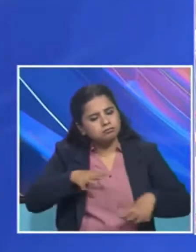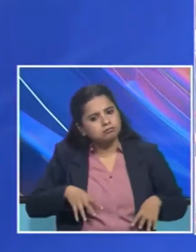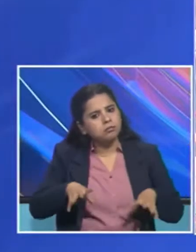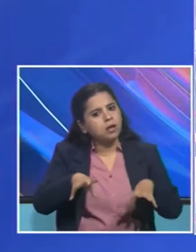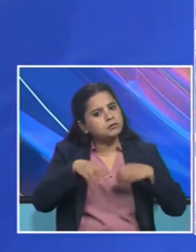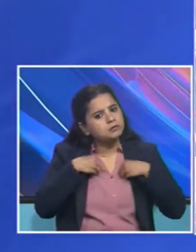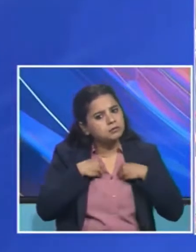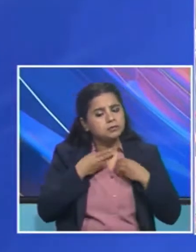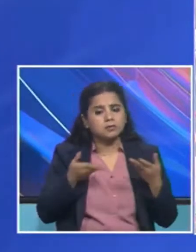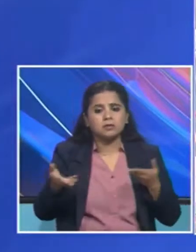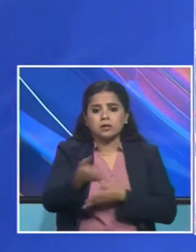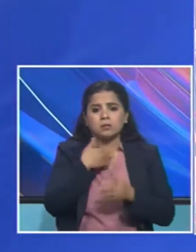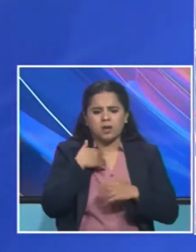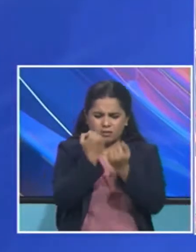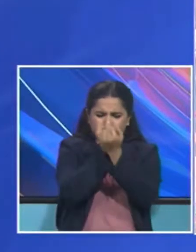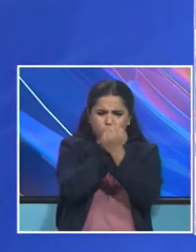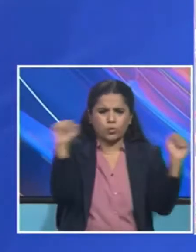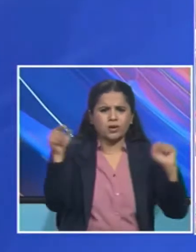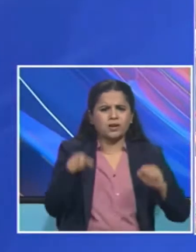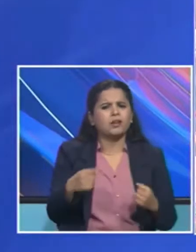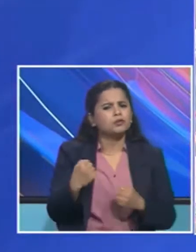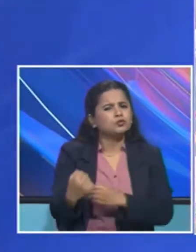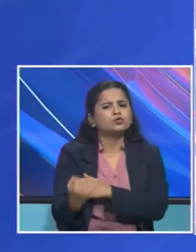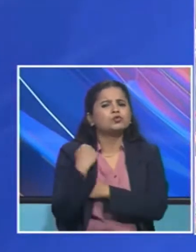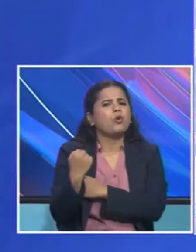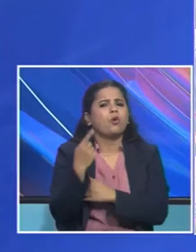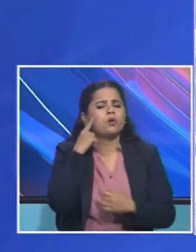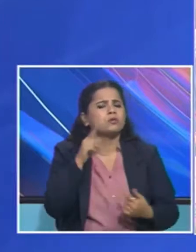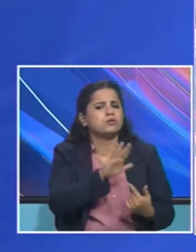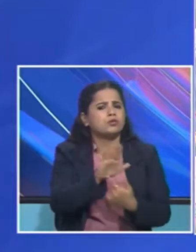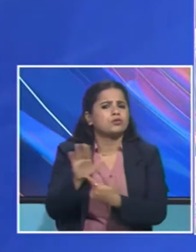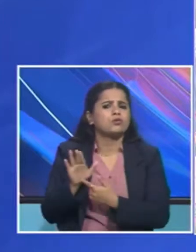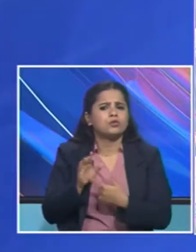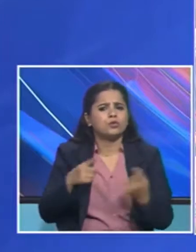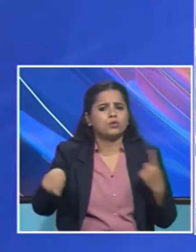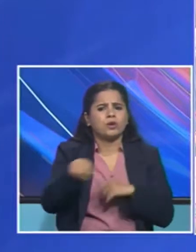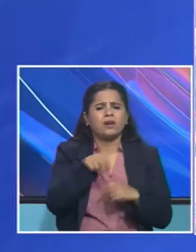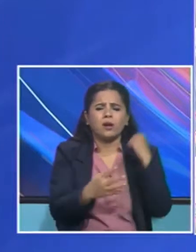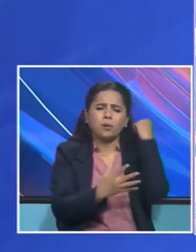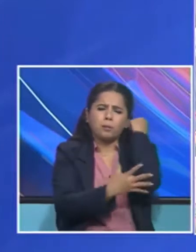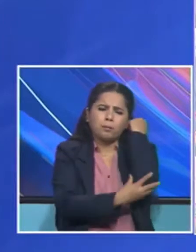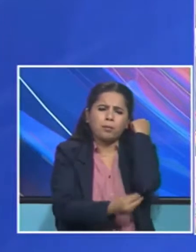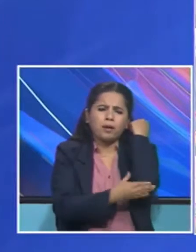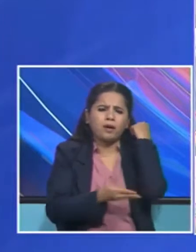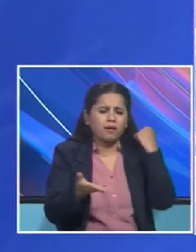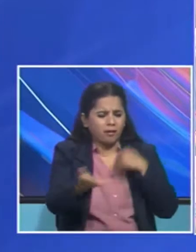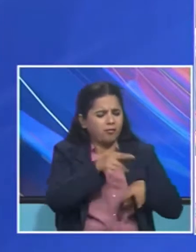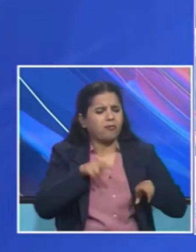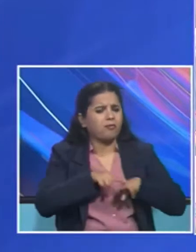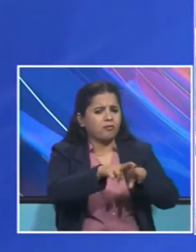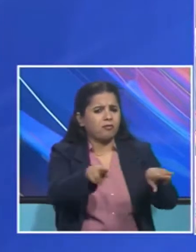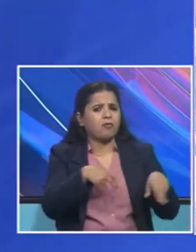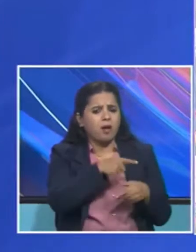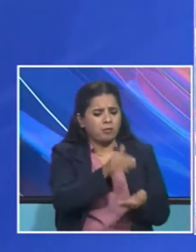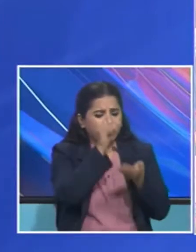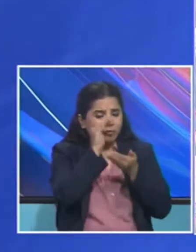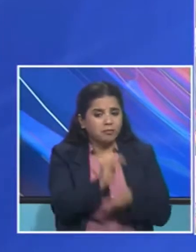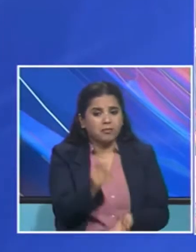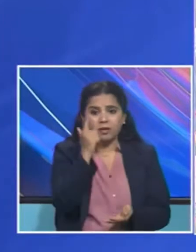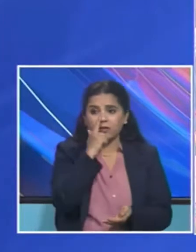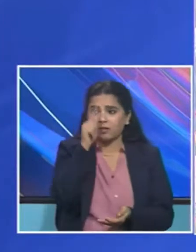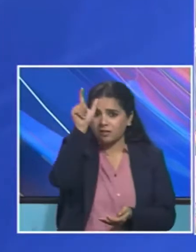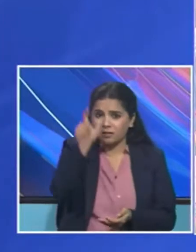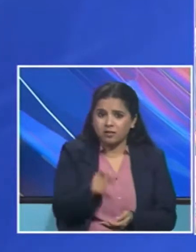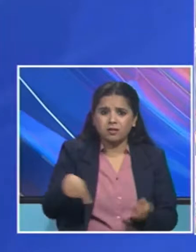ये हमारे लोकतंत्र की ही शक्ति है कि उसमें एक गरीब घर के पैदा होने बेटी,